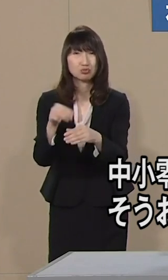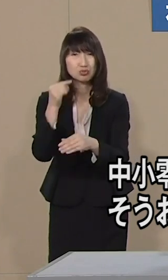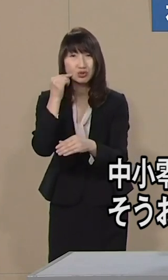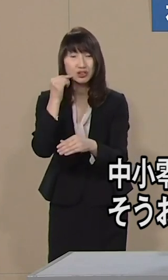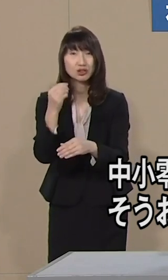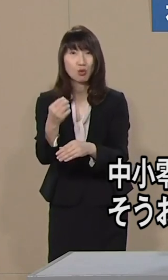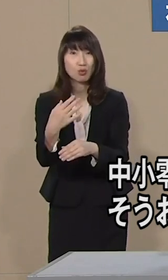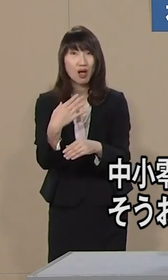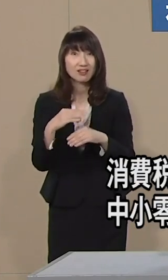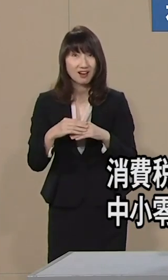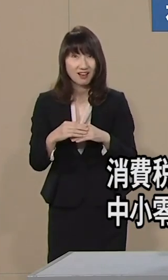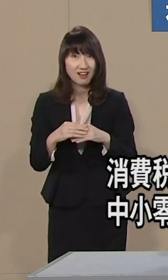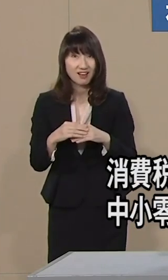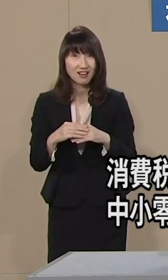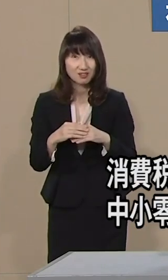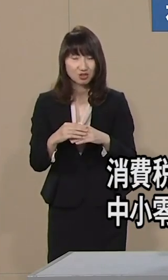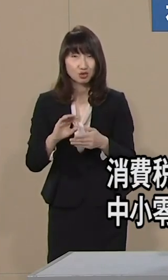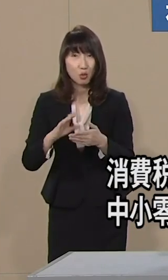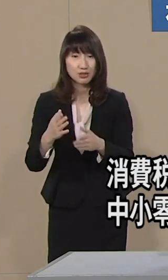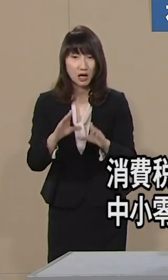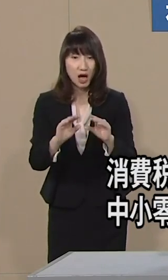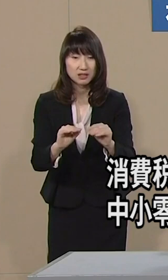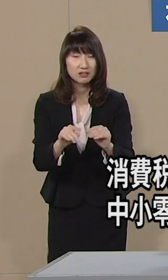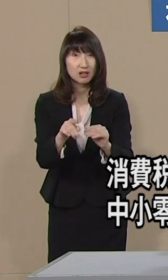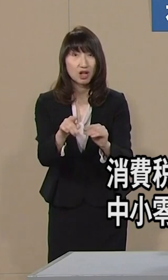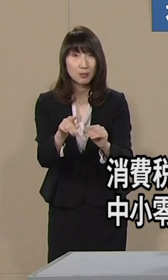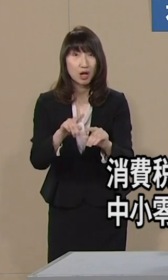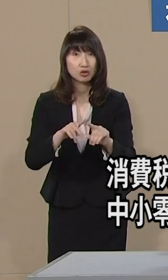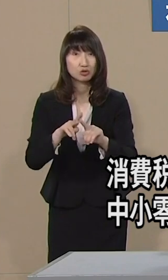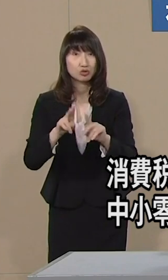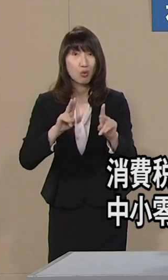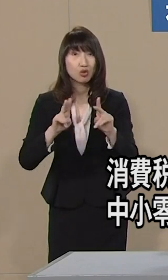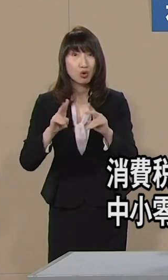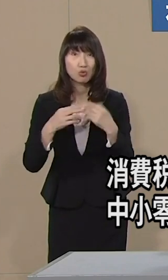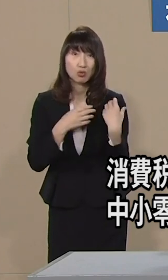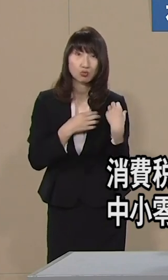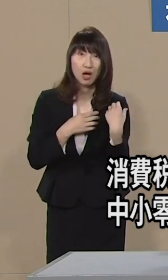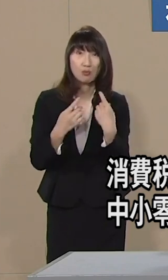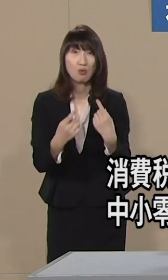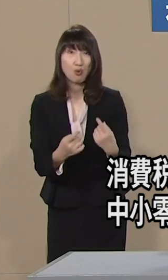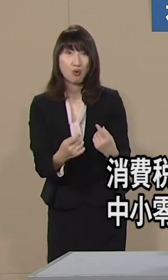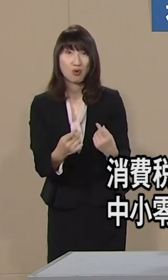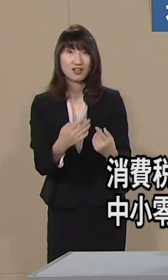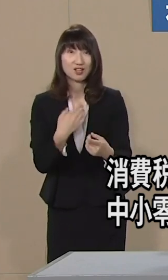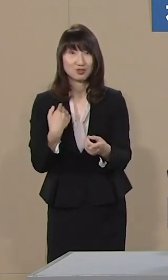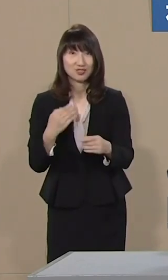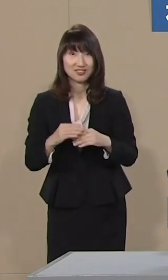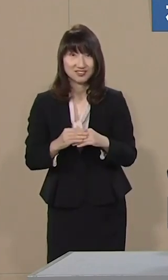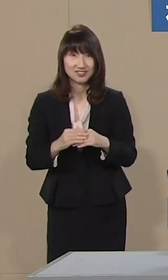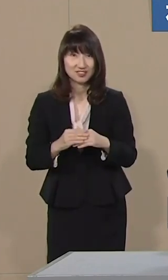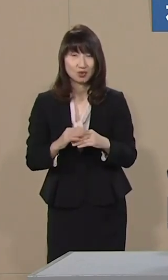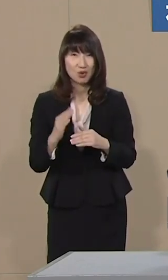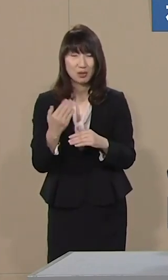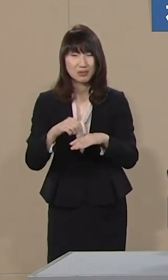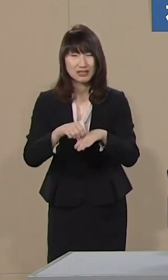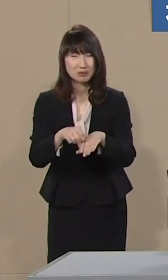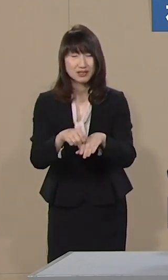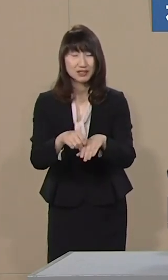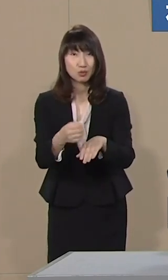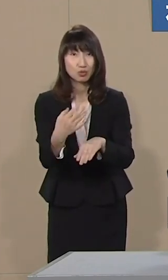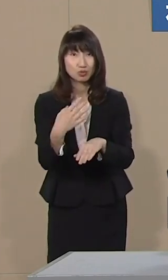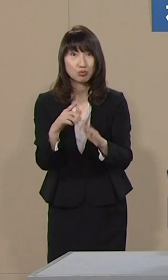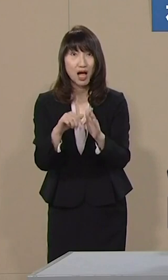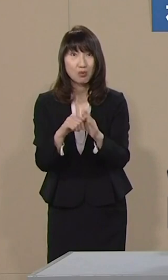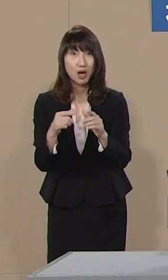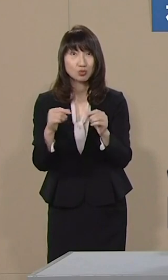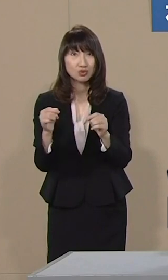方々冷静になってください消費税が廃止になっていれば中小零細企業の負担ぼ幅に減っていきますそれでも厳しいという企業